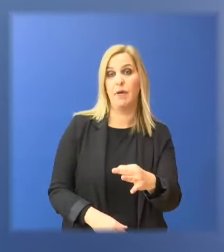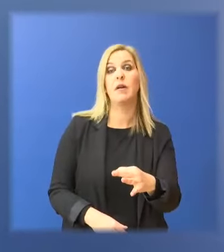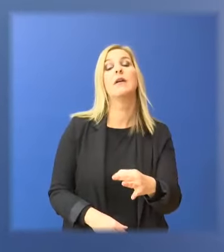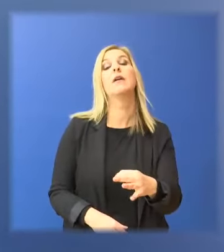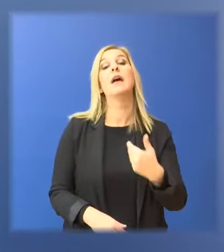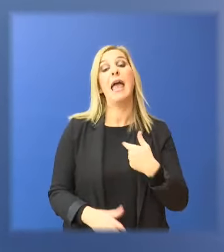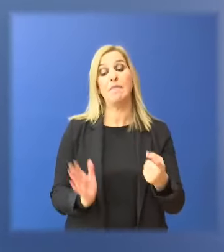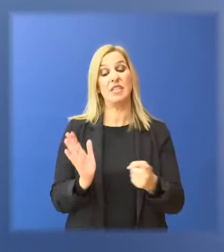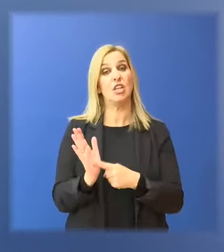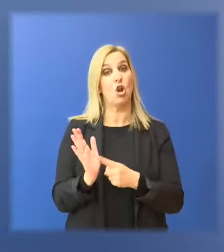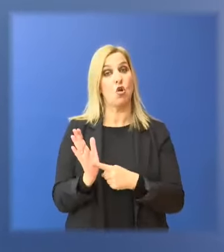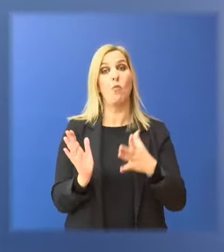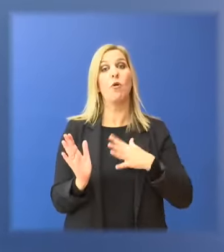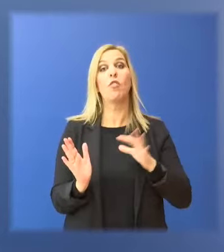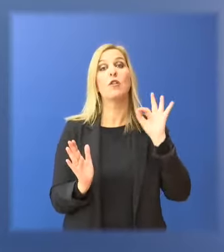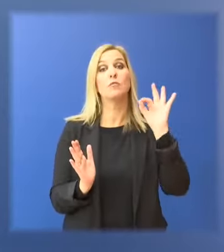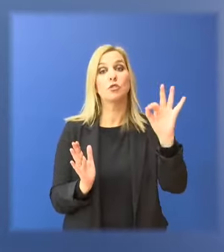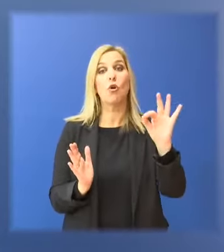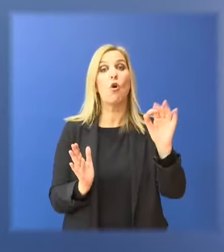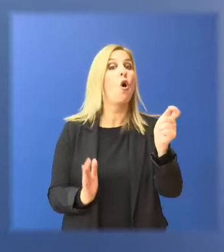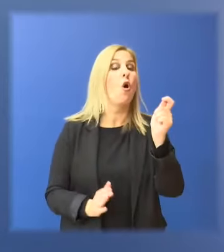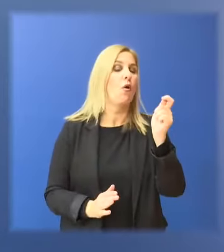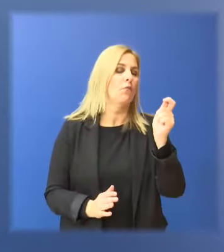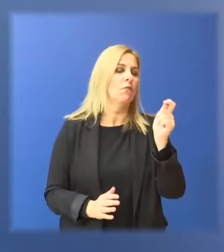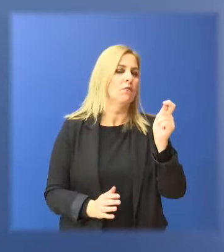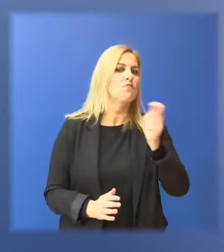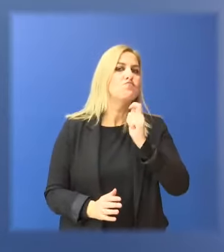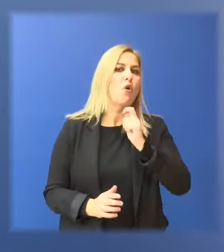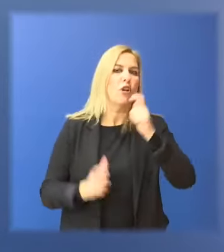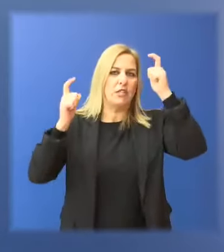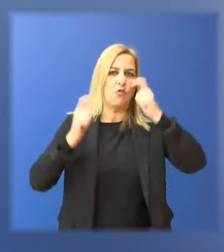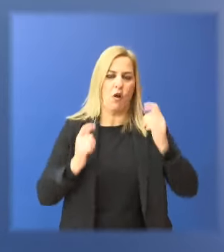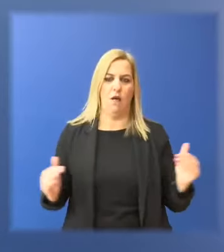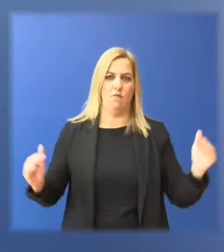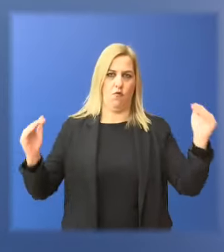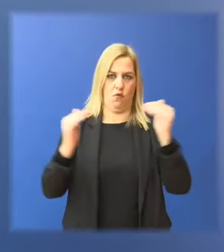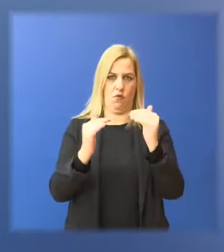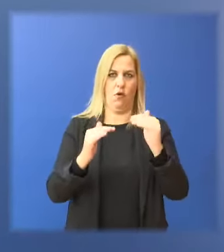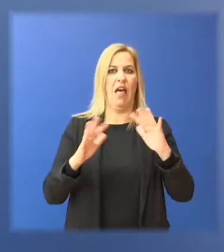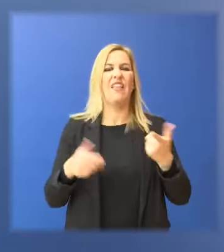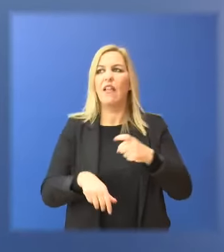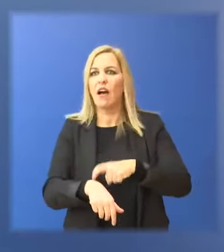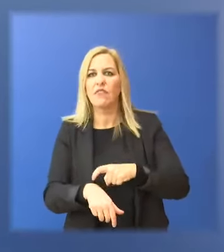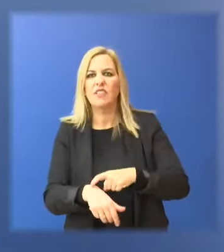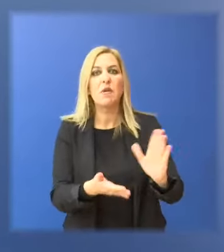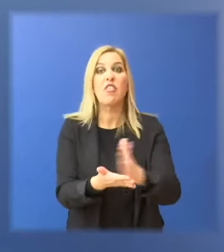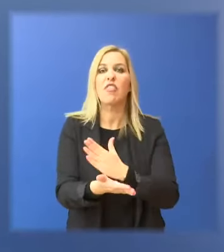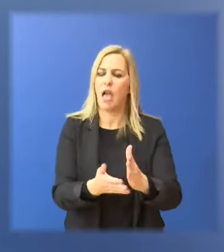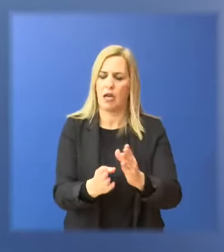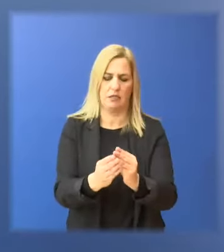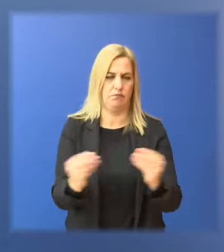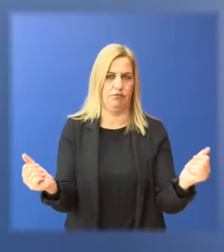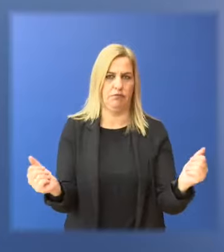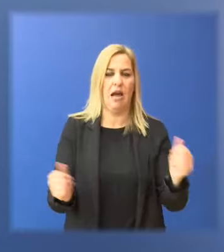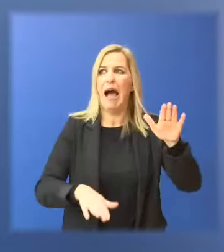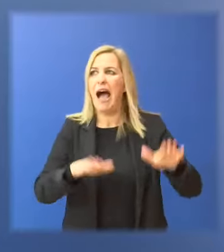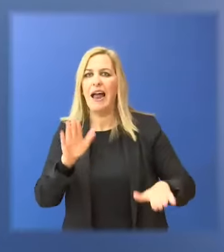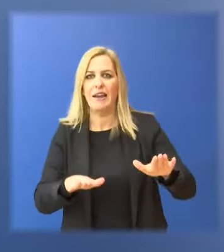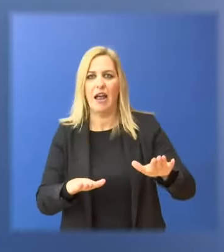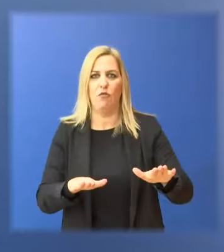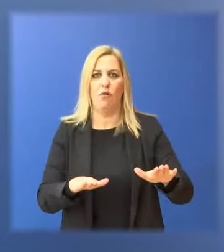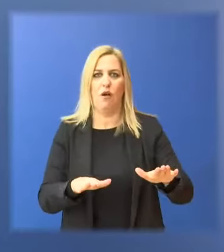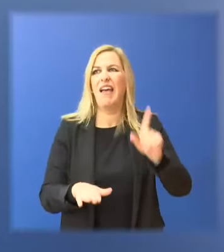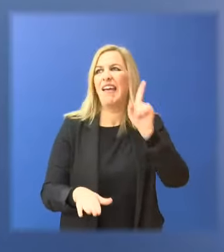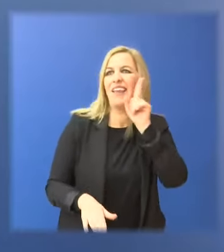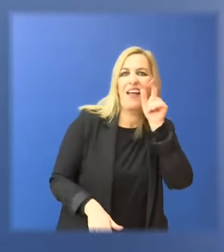θα νομοθετηθεί είναι ισότητα στον πολιτικό γάμο. Δηλαδή, η απαλήφη οποιασδήποτε διάκρισης ανάλογα με τον